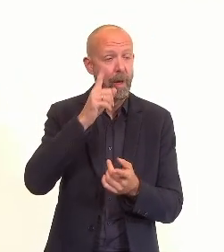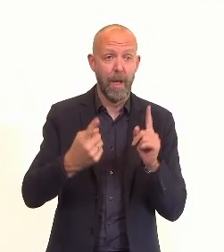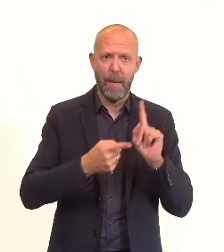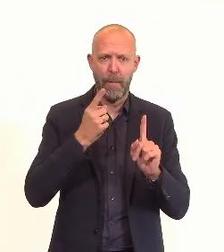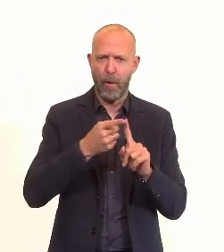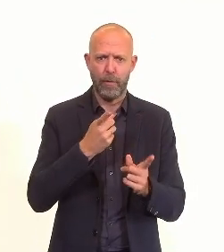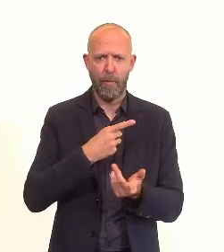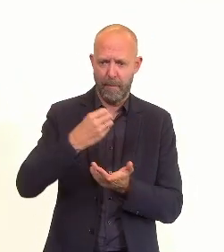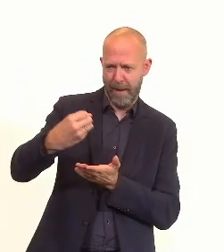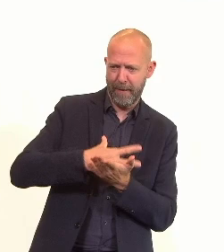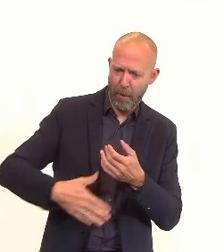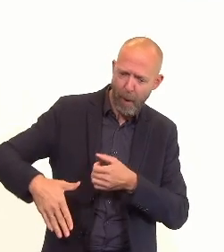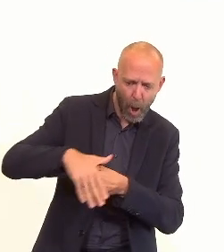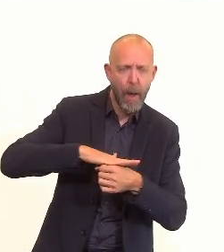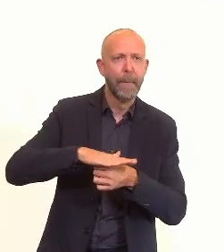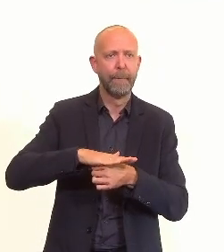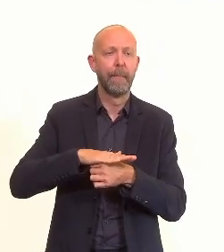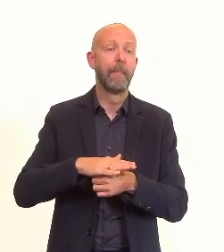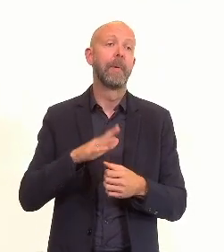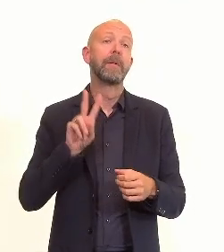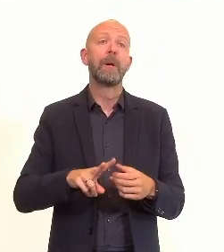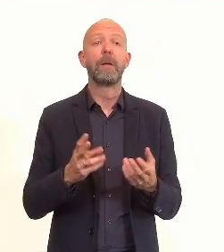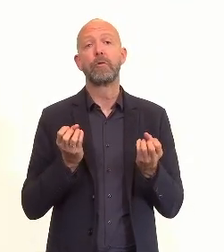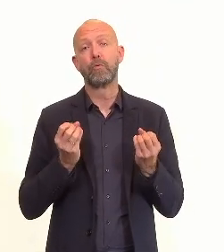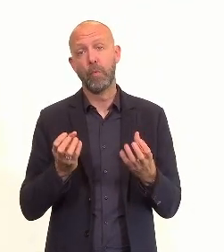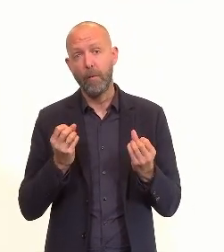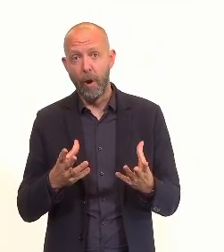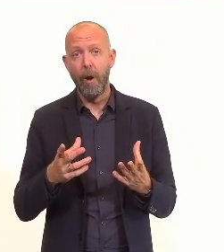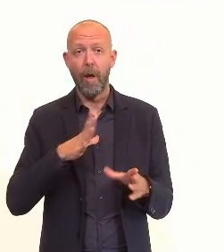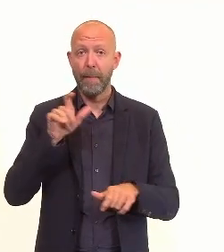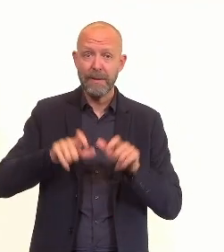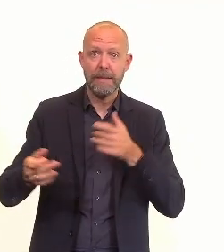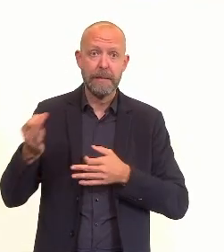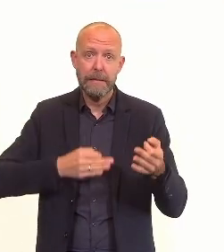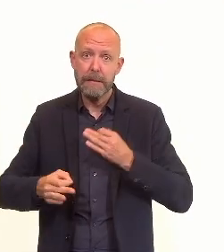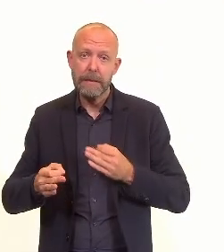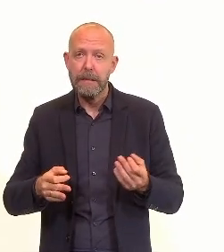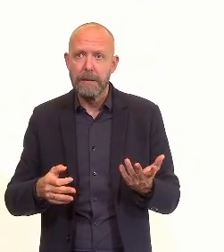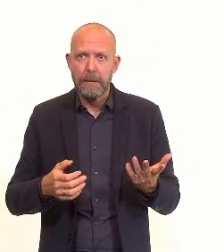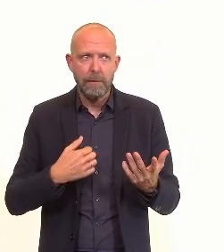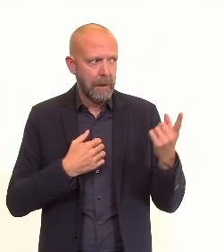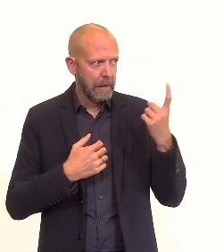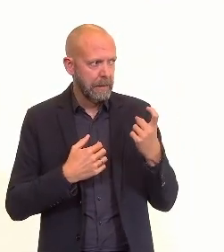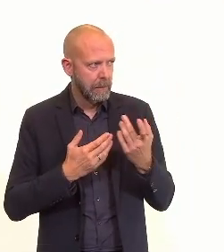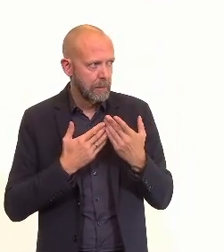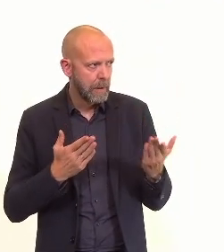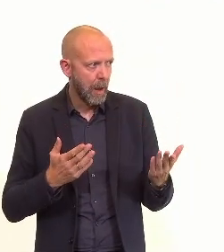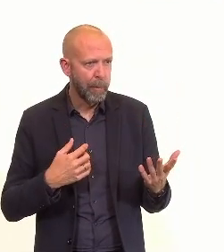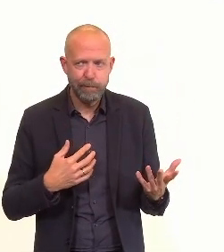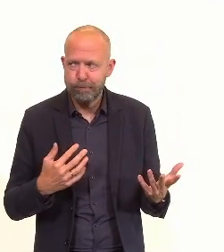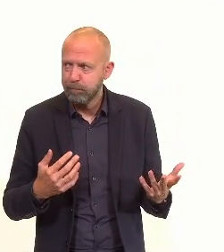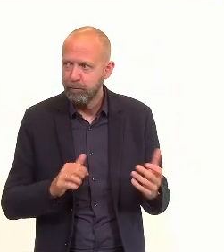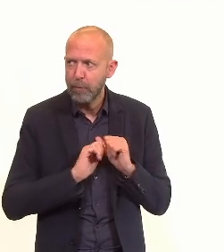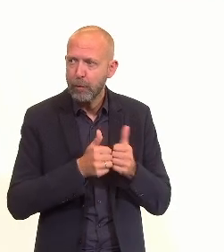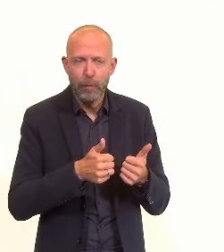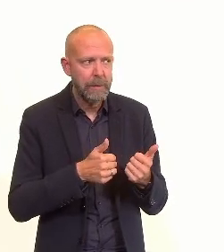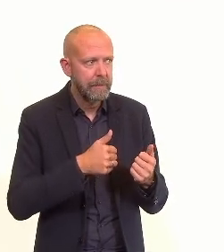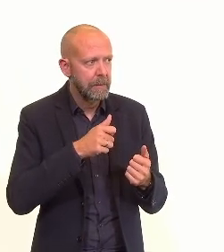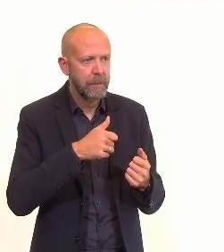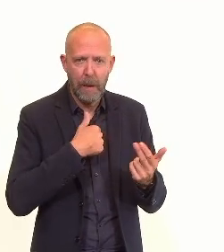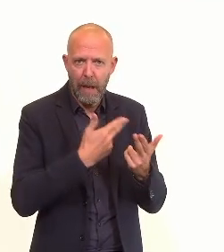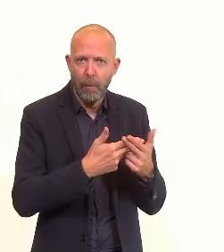en établissement, comment on fait rentrer la culture, mais aussi comment on rentre, comment on sort à l'extérieur et comment on bénéficie aussi de ce